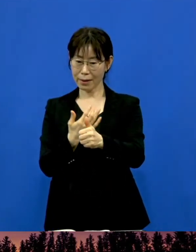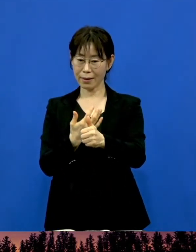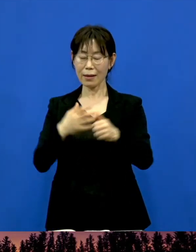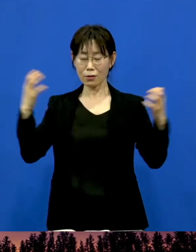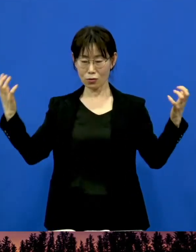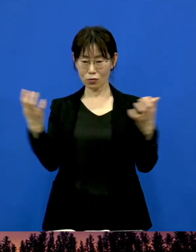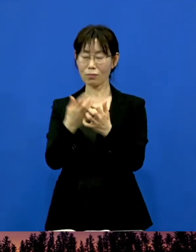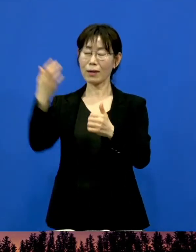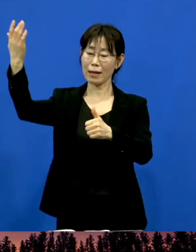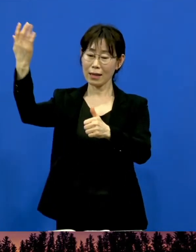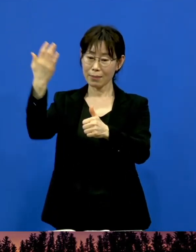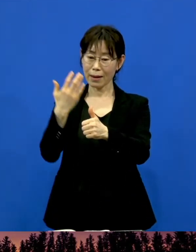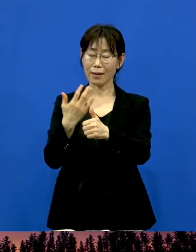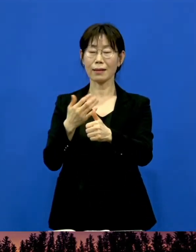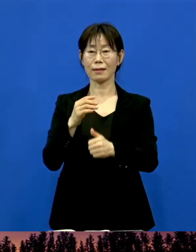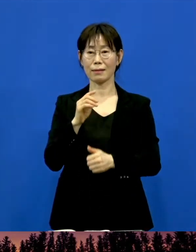임하시고